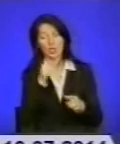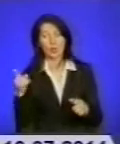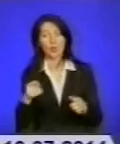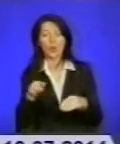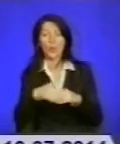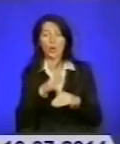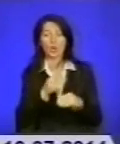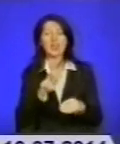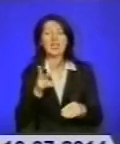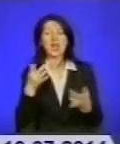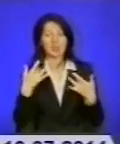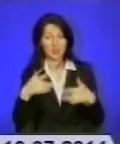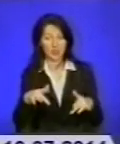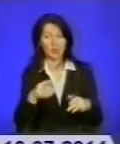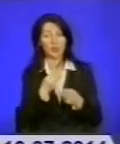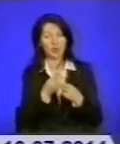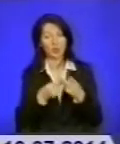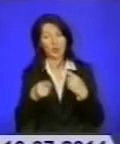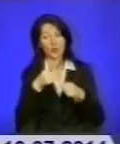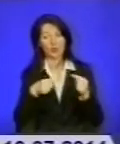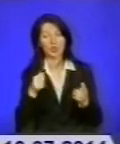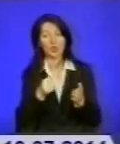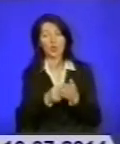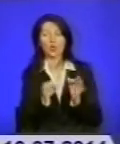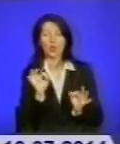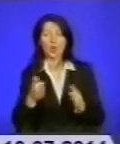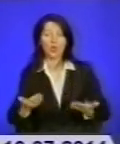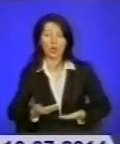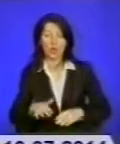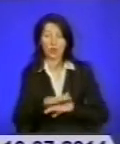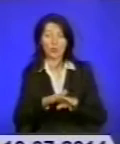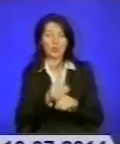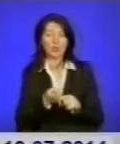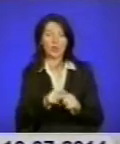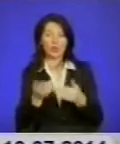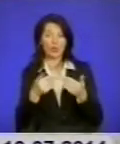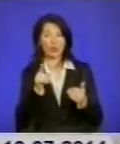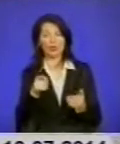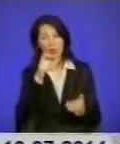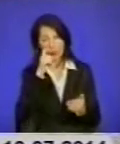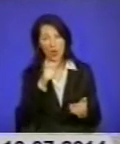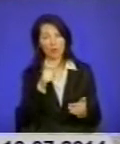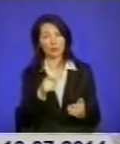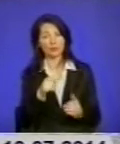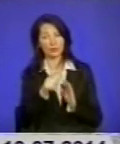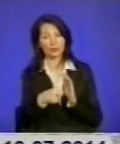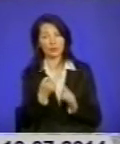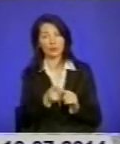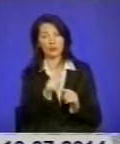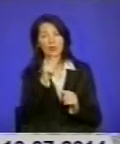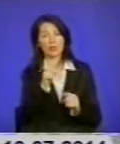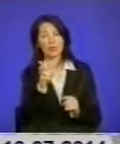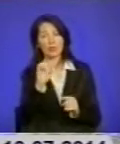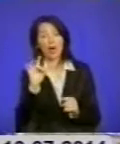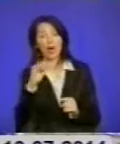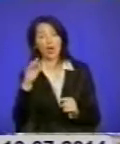у суспільстві, яке часто ставиться до них упереджено, дізнавалася Валентина Павлишин. Це Збаразька виправна колонія номер